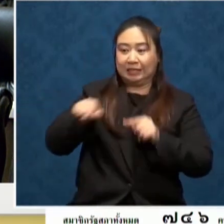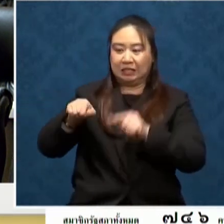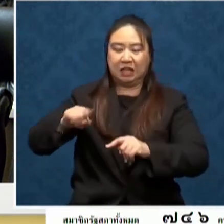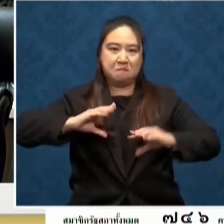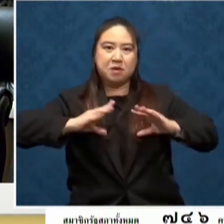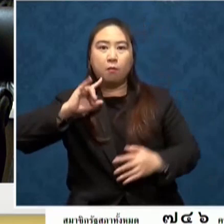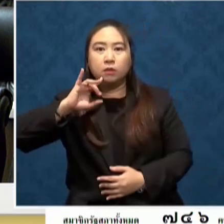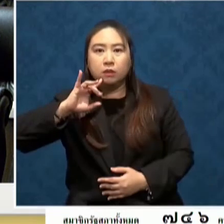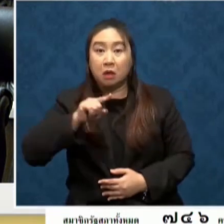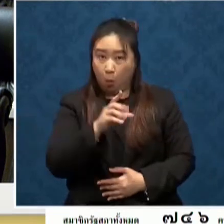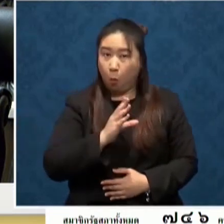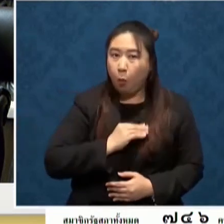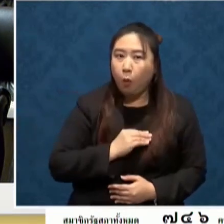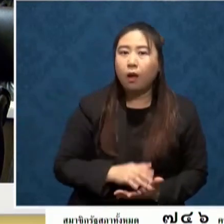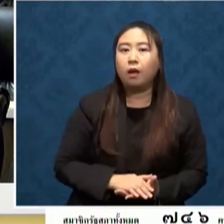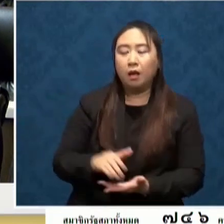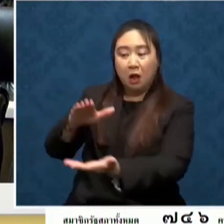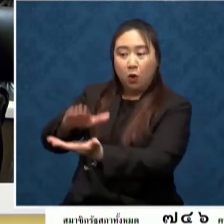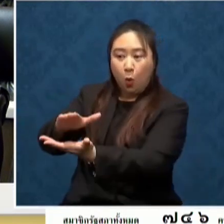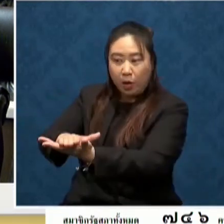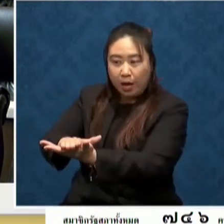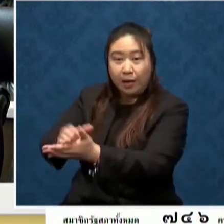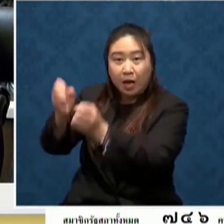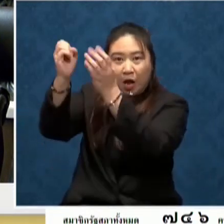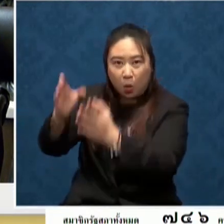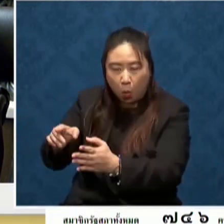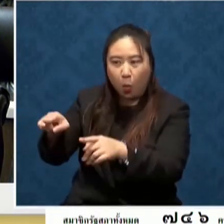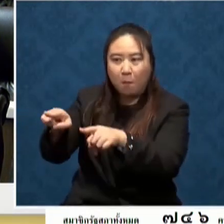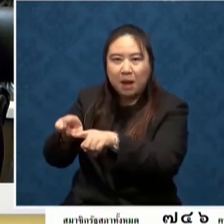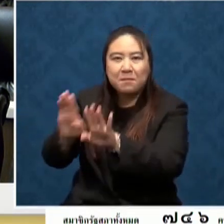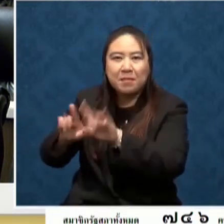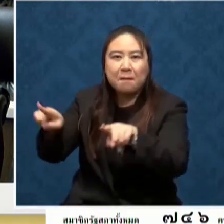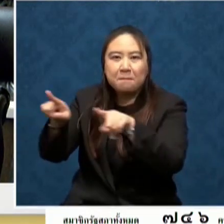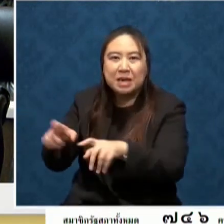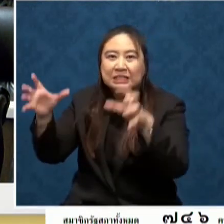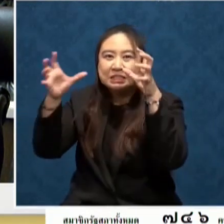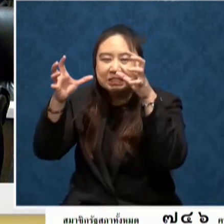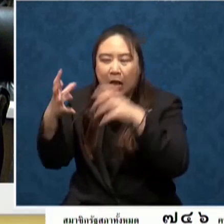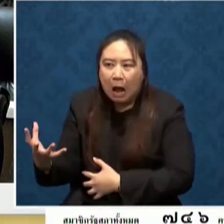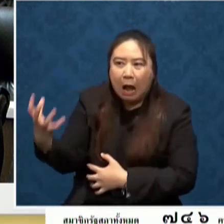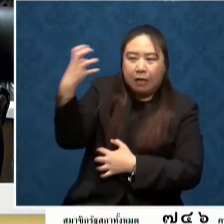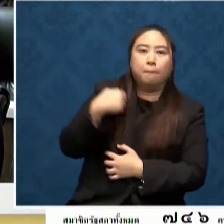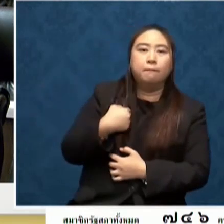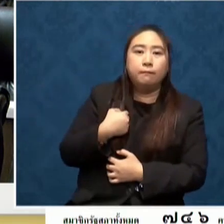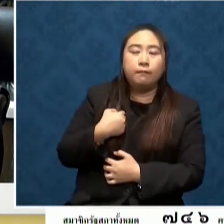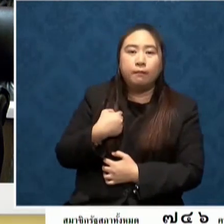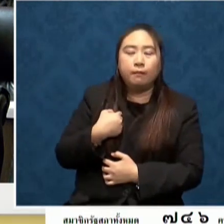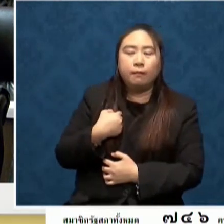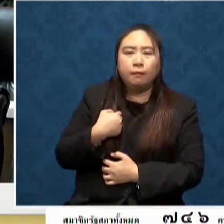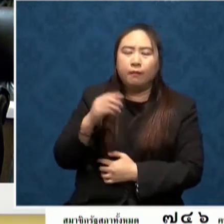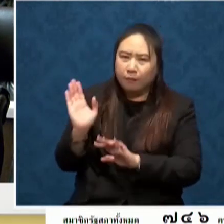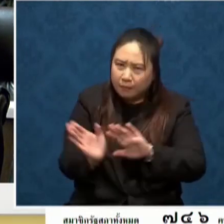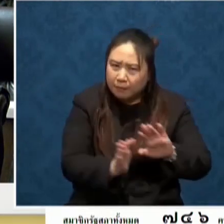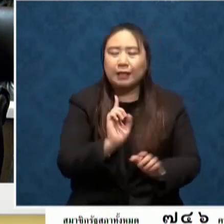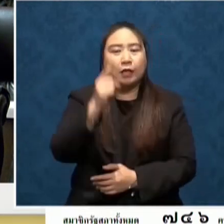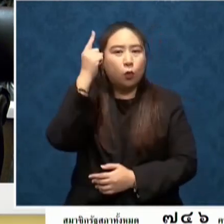ท่านกลัวว่าโรงเรีนและครูจะมาเป็เสื้อ ที่ขยันท่านแทนที่ ท่านจะไปคลิปว